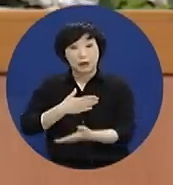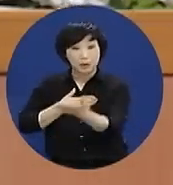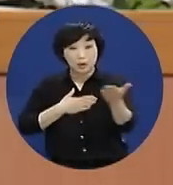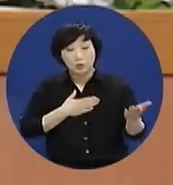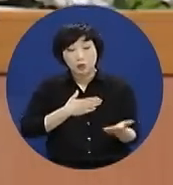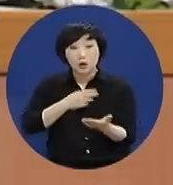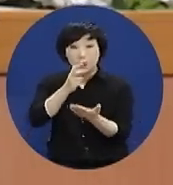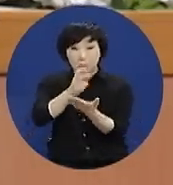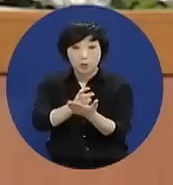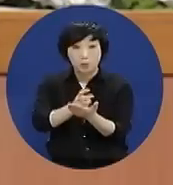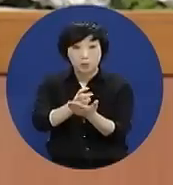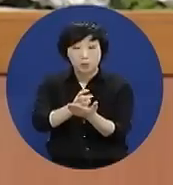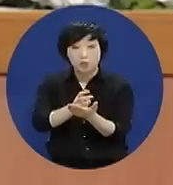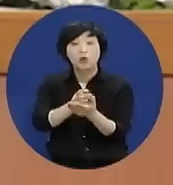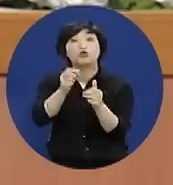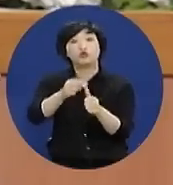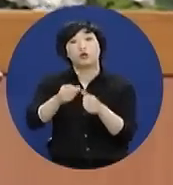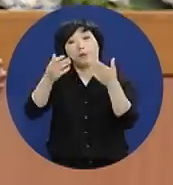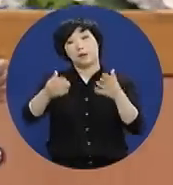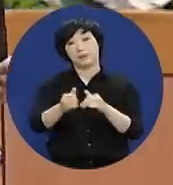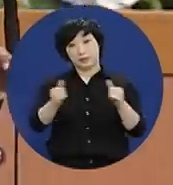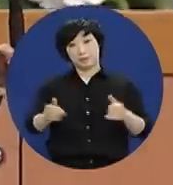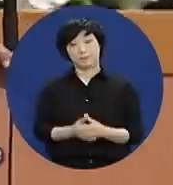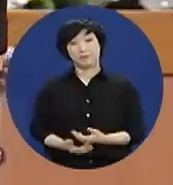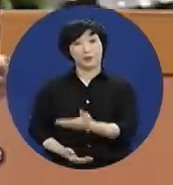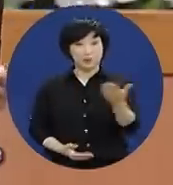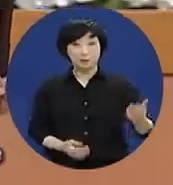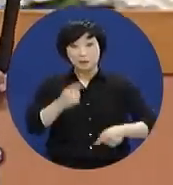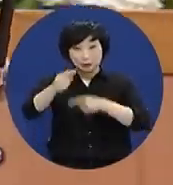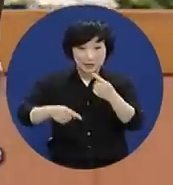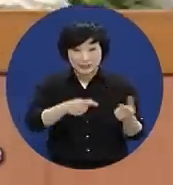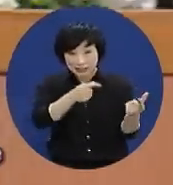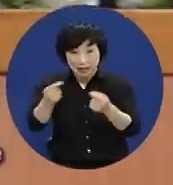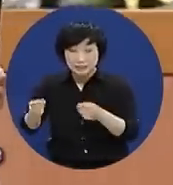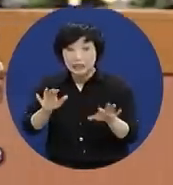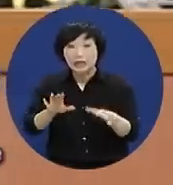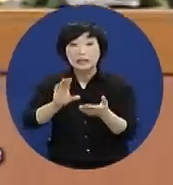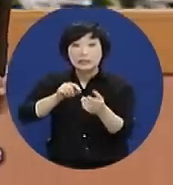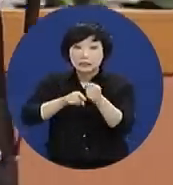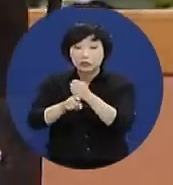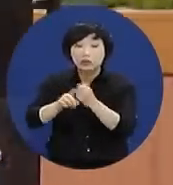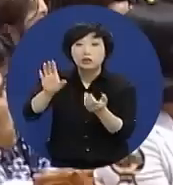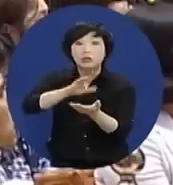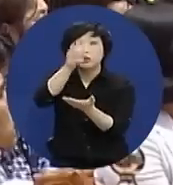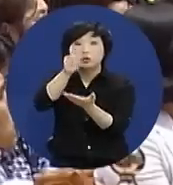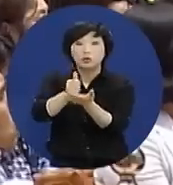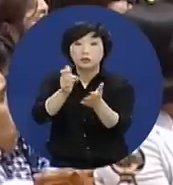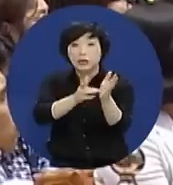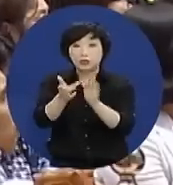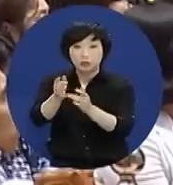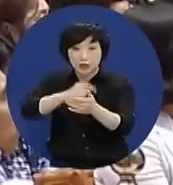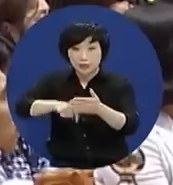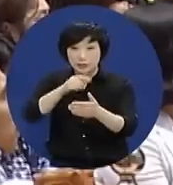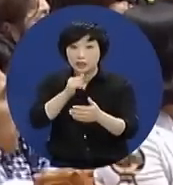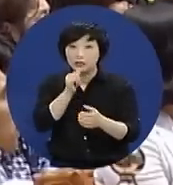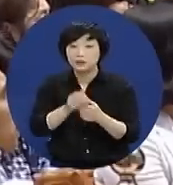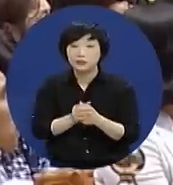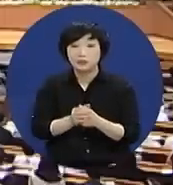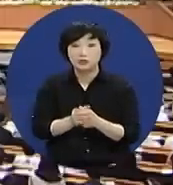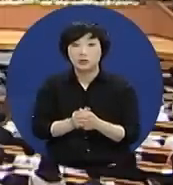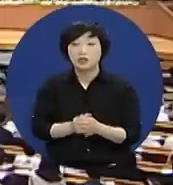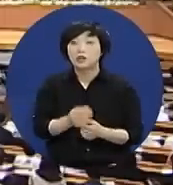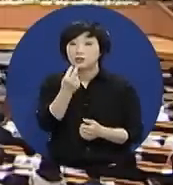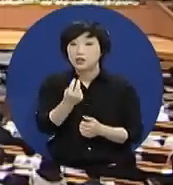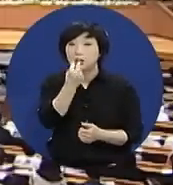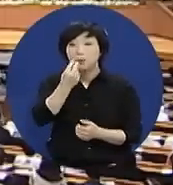ですそれゆえに私と皆さんは神の方に基づいて救われた人たちなのです一緒に言いましょうなぜ